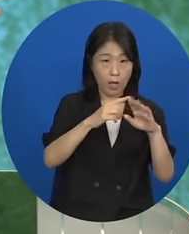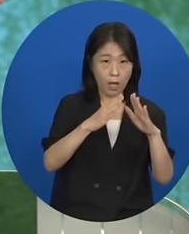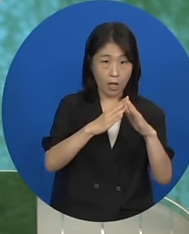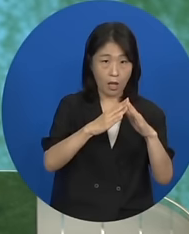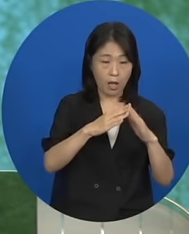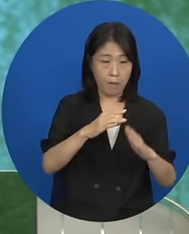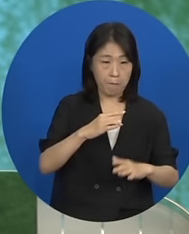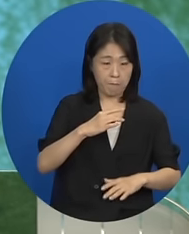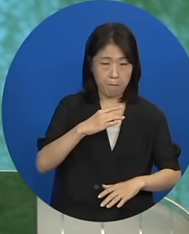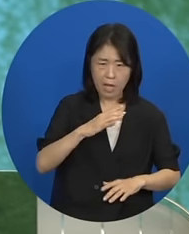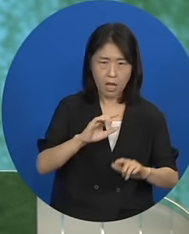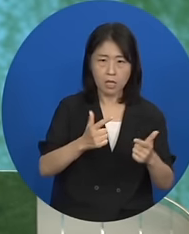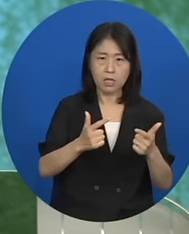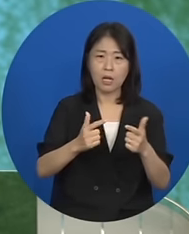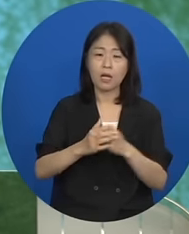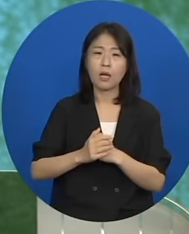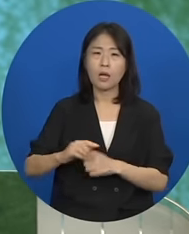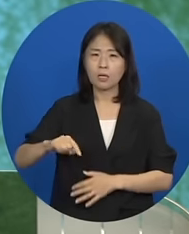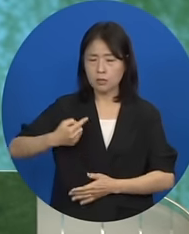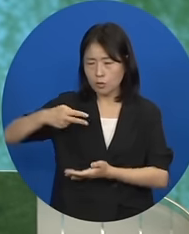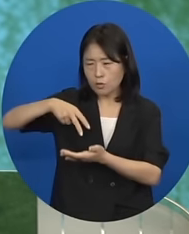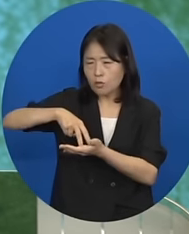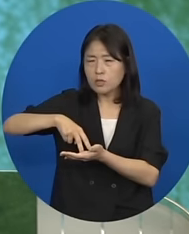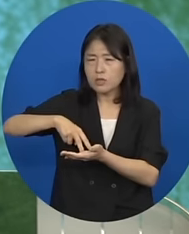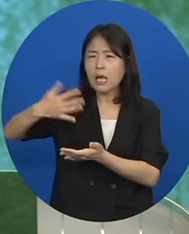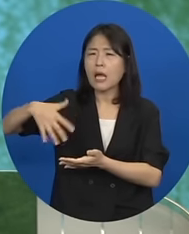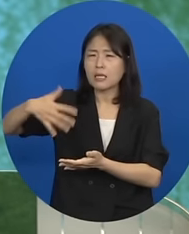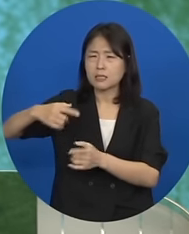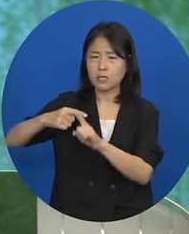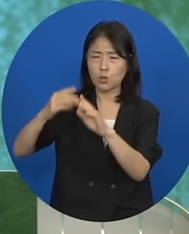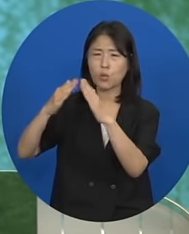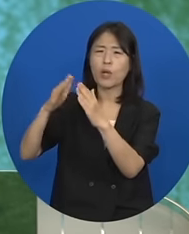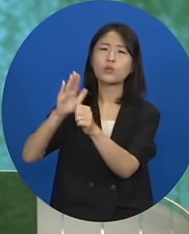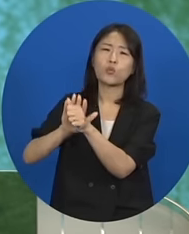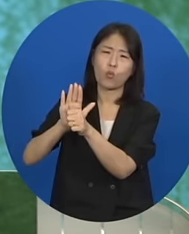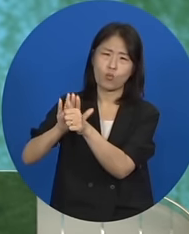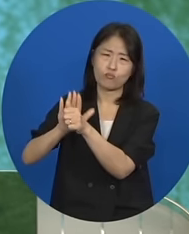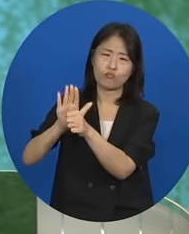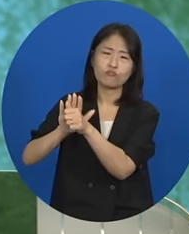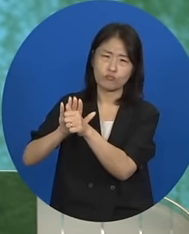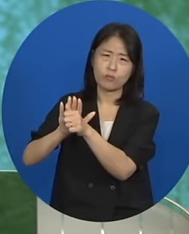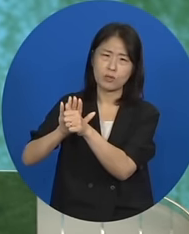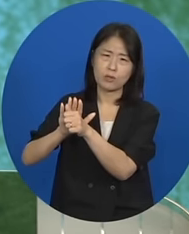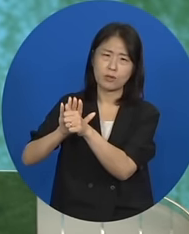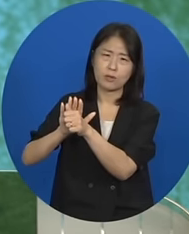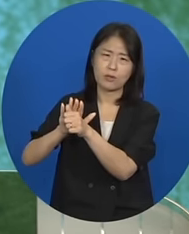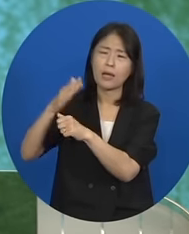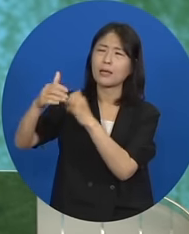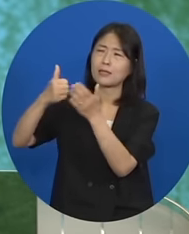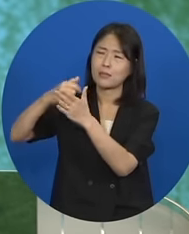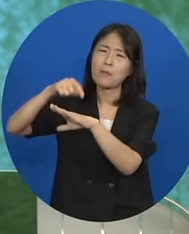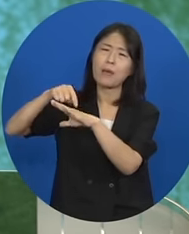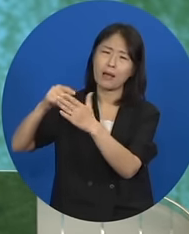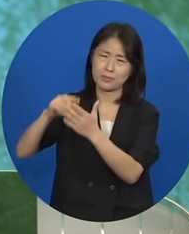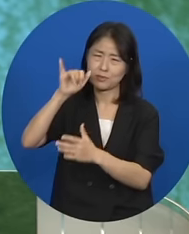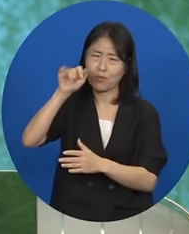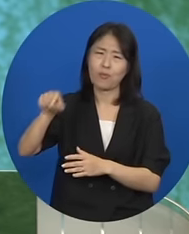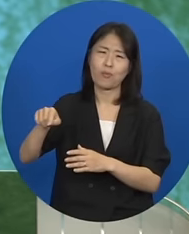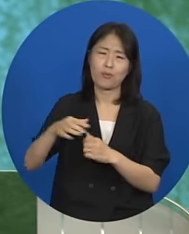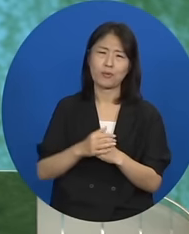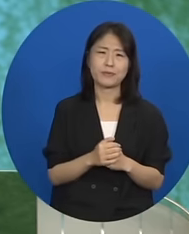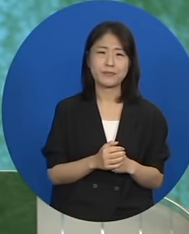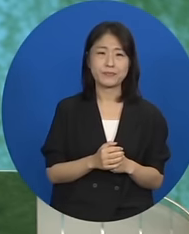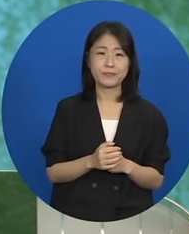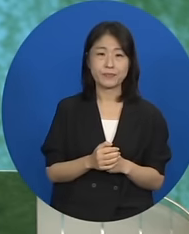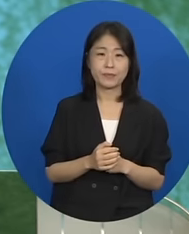자립할 교회 그래서 그들이 자립할 수 있도록 도와주는는데 마음을 쓰고 계시는 거예요 자 오늘 분명히 11절에 나는